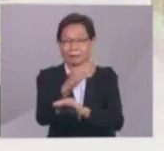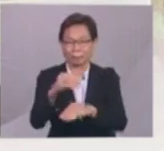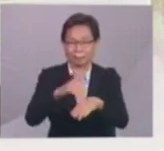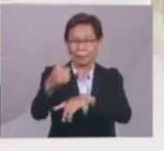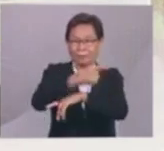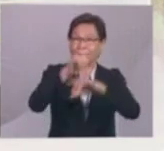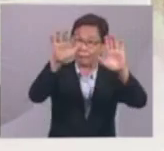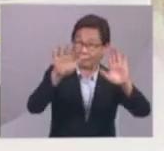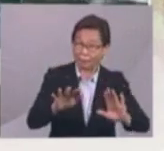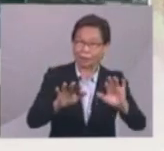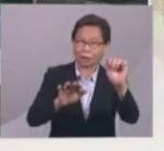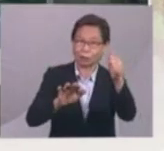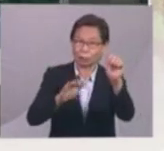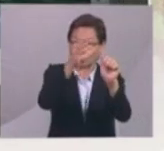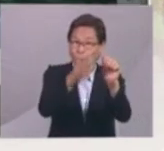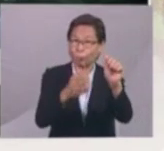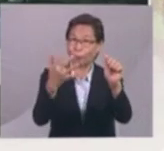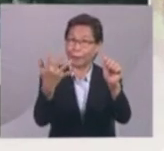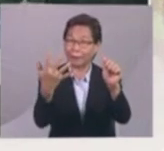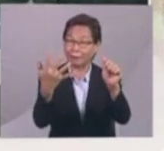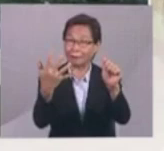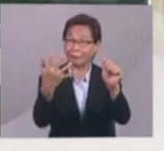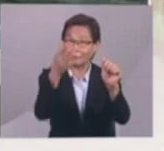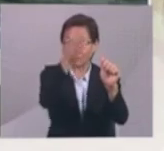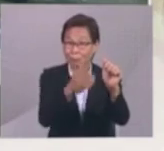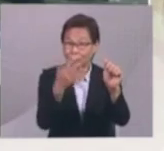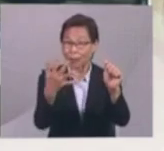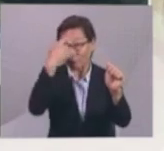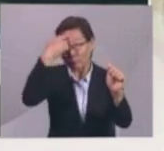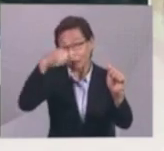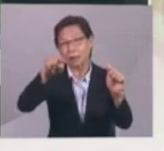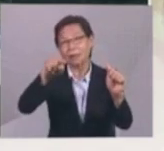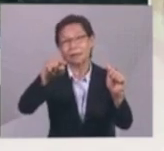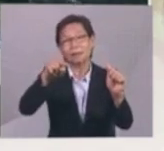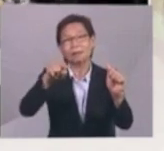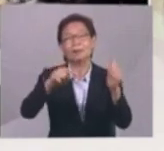hari Ahad 10 Mei ialah